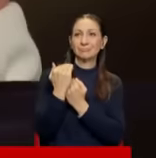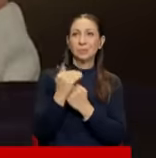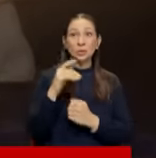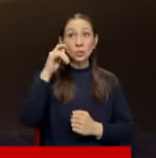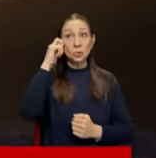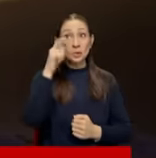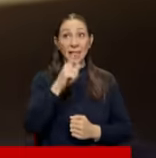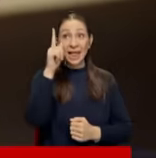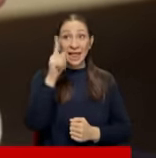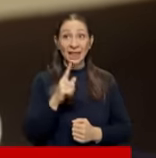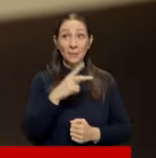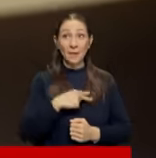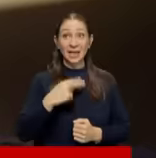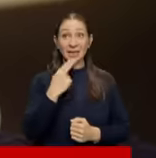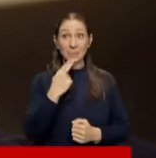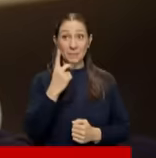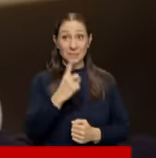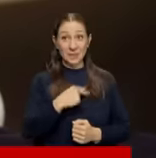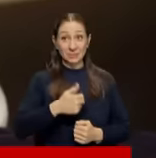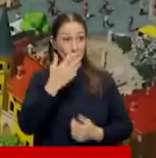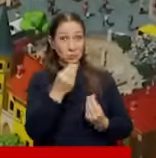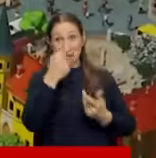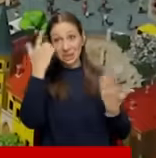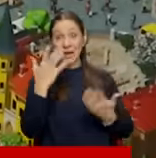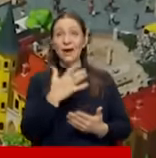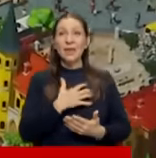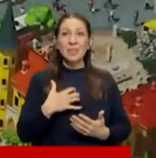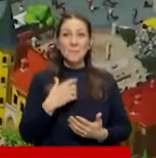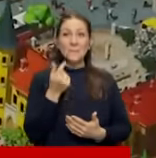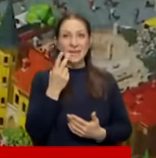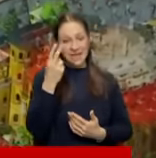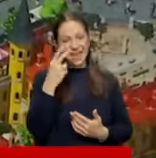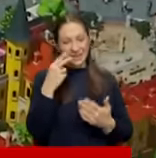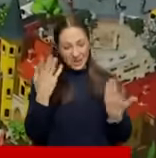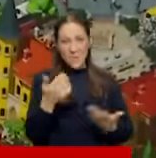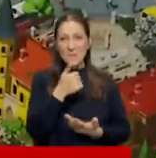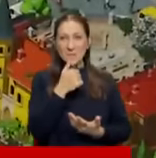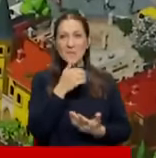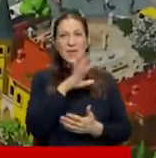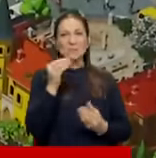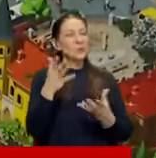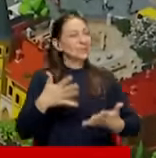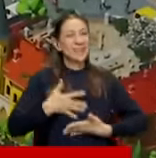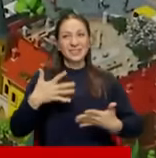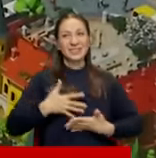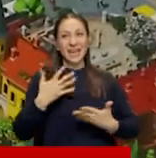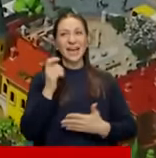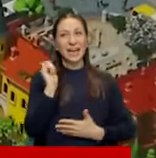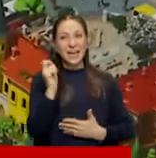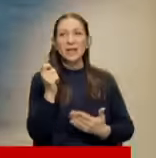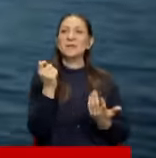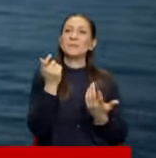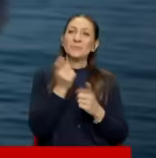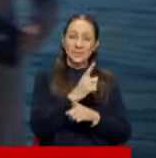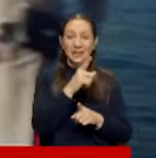Üsküdar'da ilk belediye kadın belediye başkanı olacak inşallah annem de biraz ağladı Tabii babam da çok hepsi çok sevinçliydi Kayın validem kayın